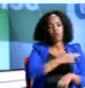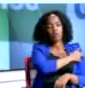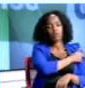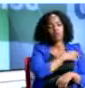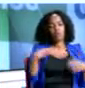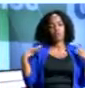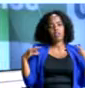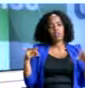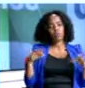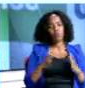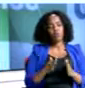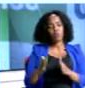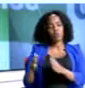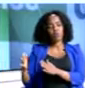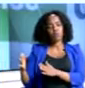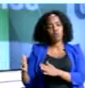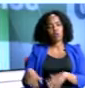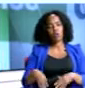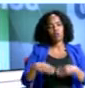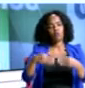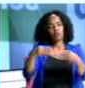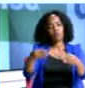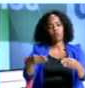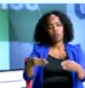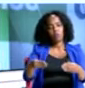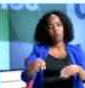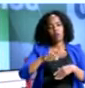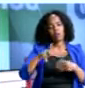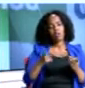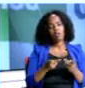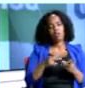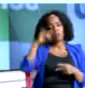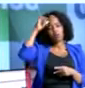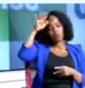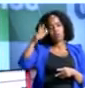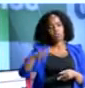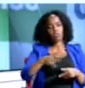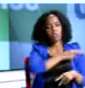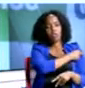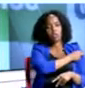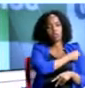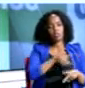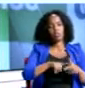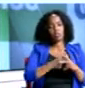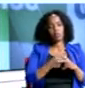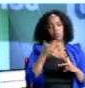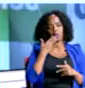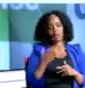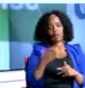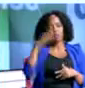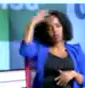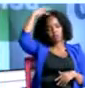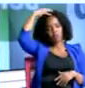Fayatif Kopesun Rabsun Nabaka namun nikun iti alamani amma jalka bigari tujara gama